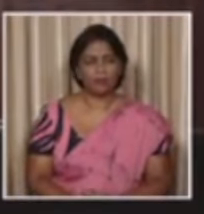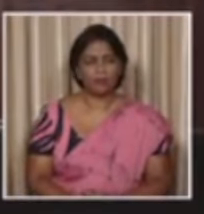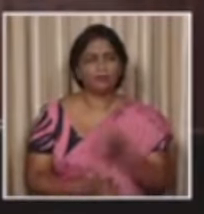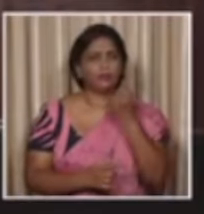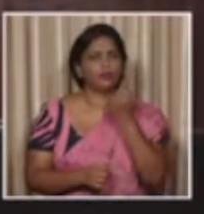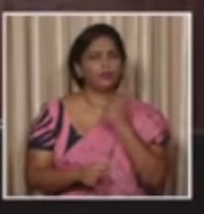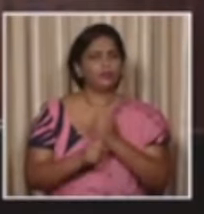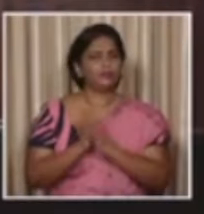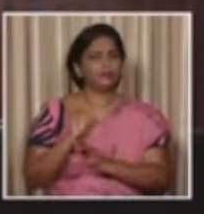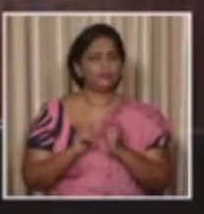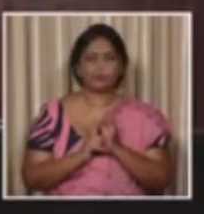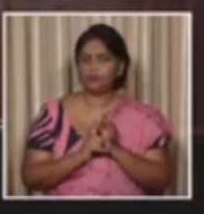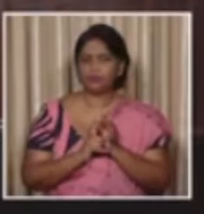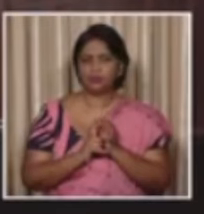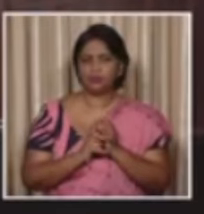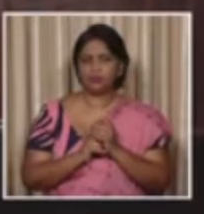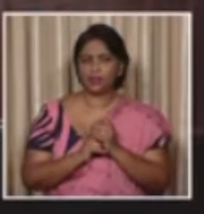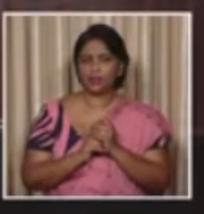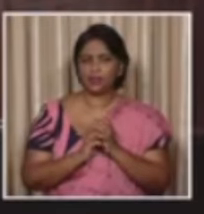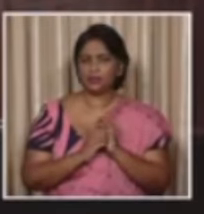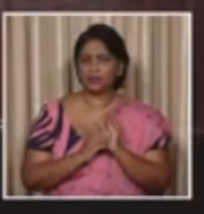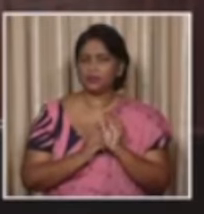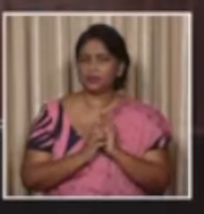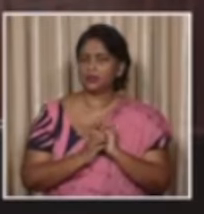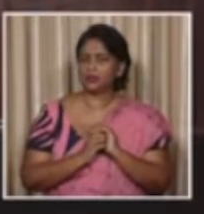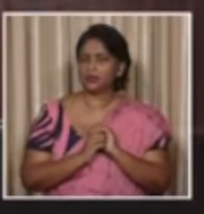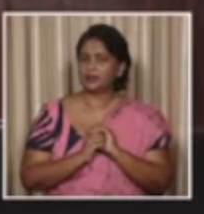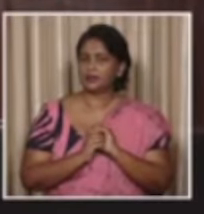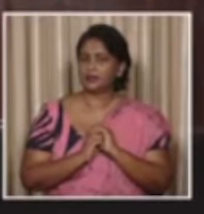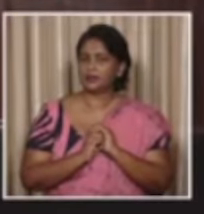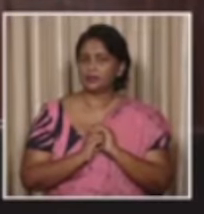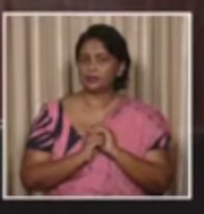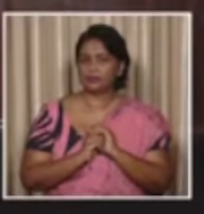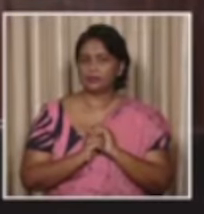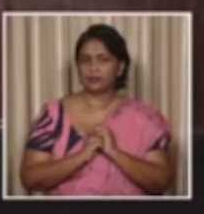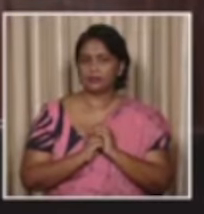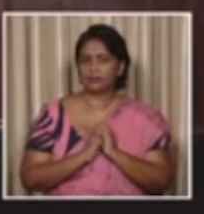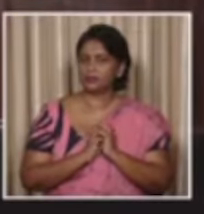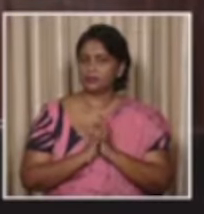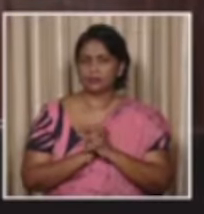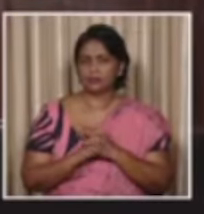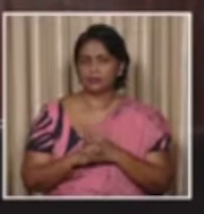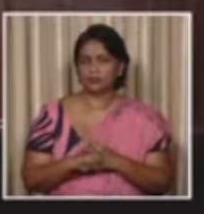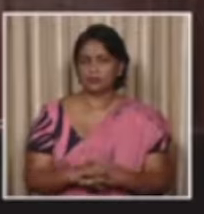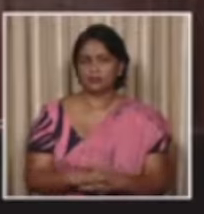මුදල් රාජ්‍යමන්තුමා, ඔබතුමාගේ පිළිතුරක් තියෙනවනේ මේ 7 වෙනි එකට. එතකොට ඒකටත් එක උත්තර